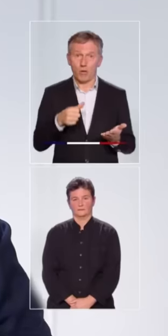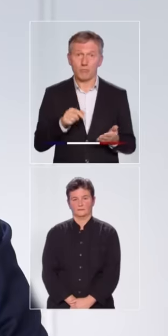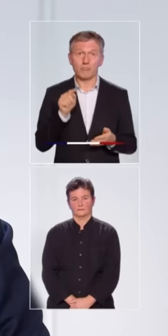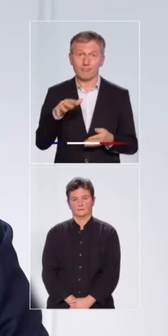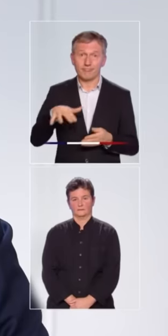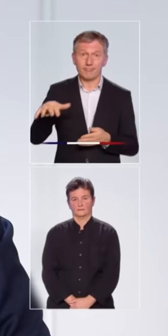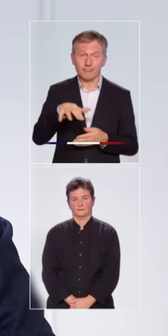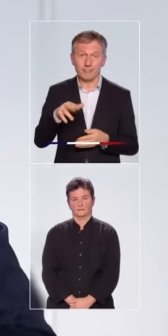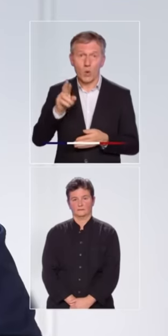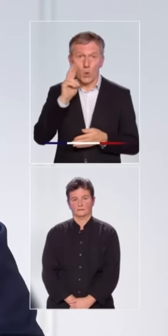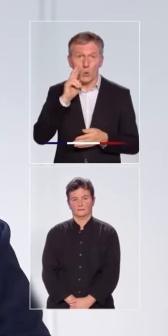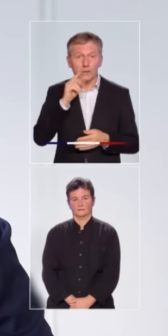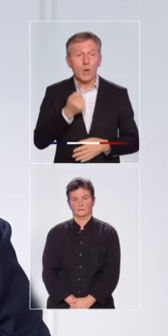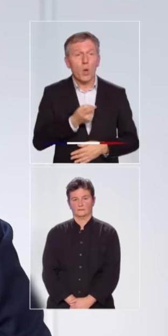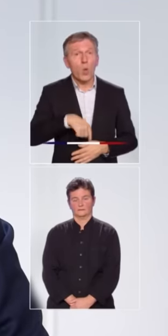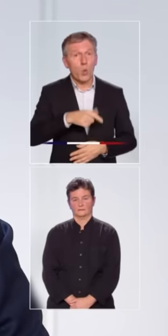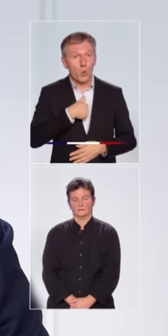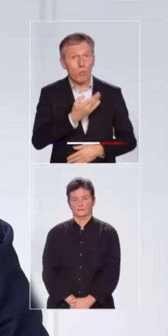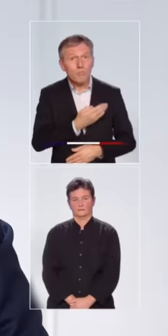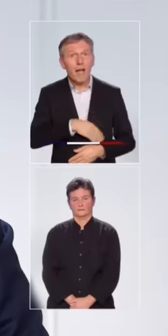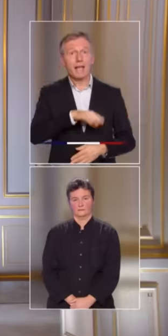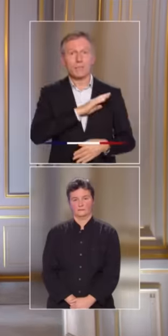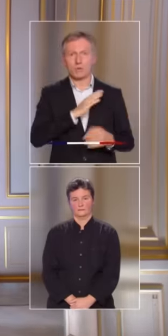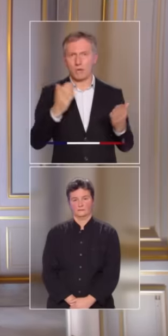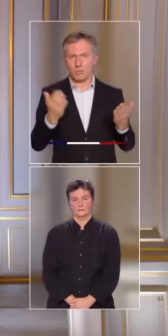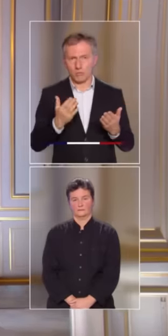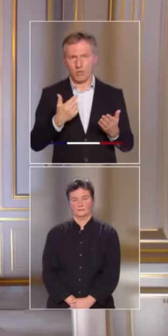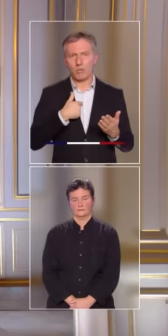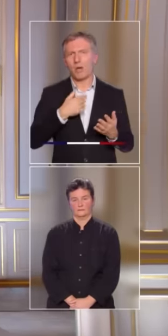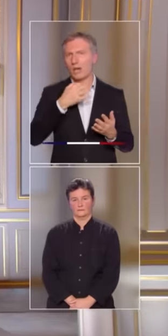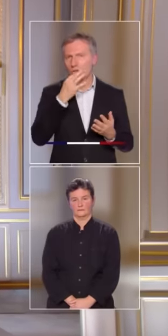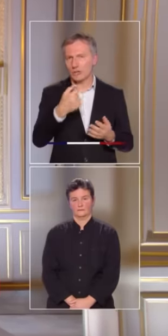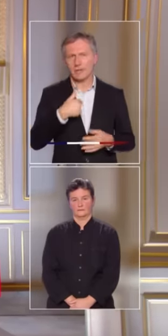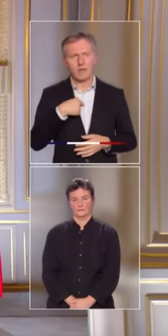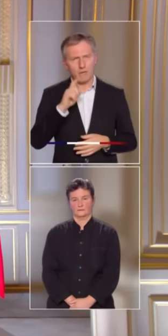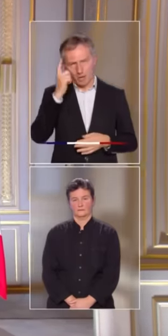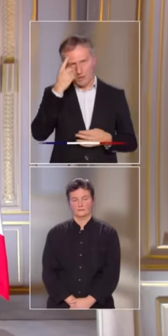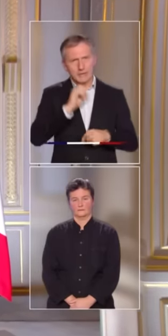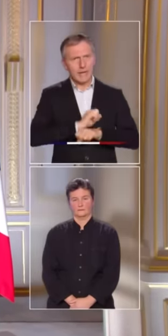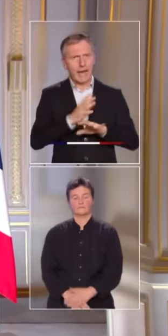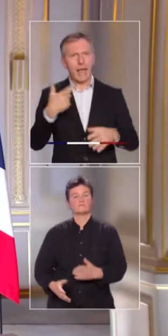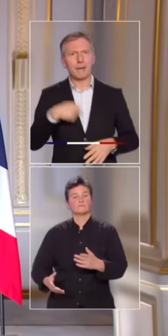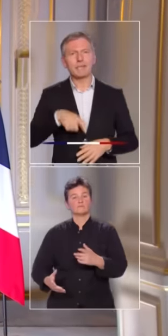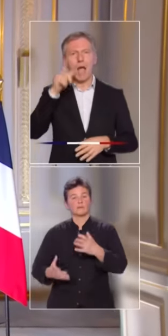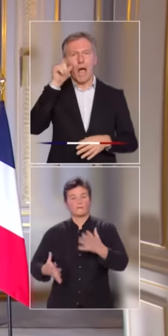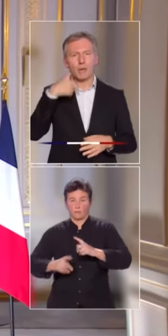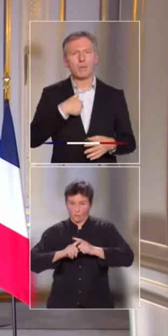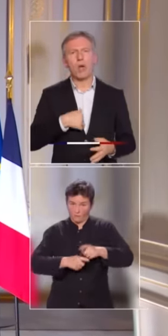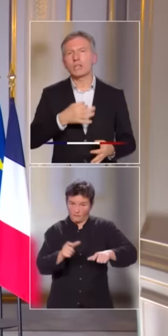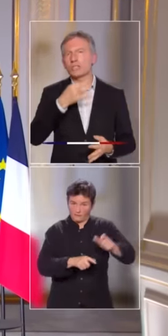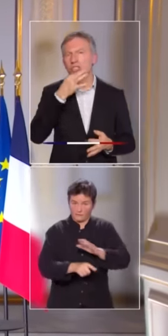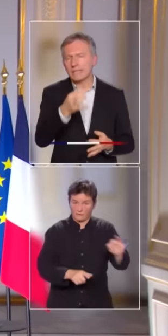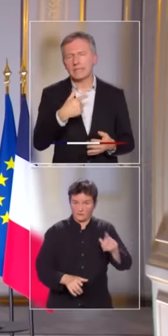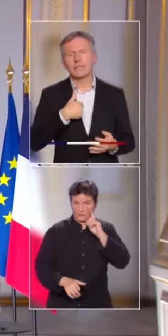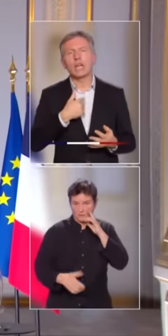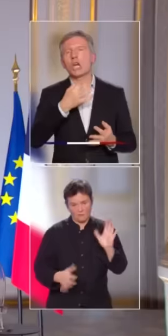du Kremlin. Mais nous, nous avons une responsabilité. Et je vous le dis en conscience comme président de la République. Et vous voulez convaincre les Français? Je vous le dis, je vous